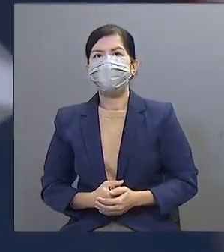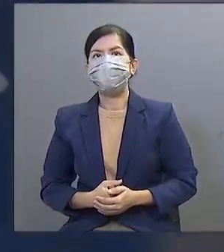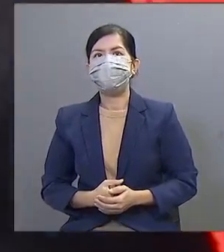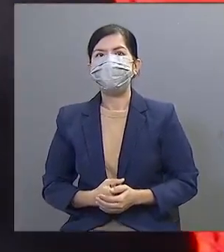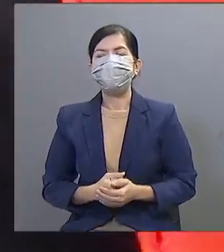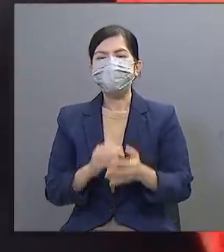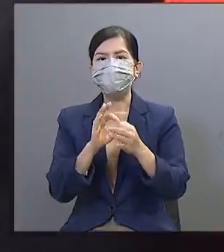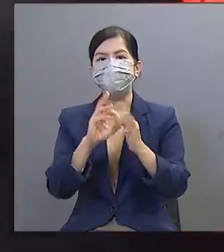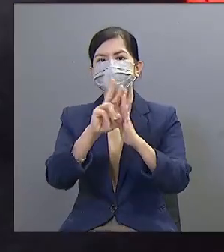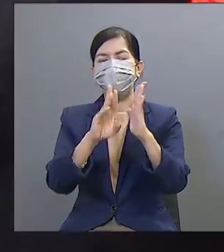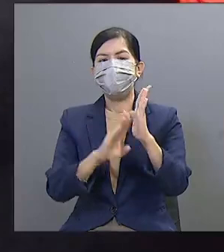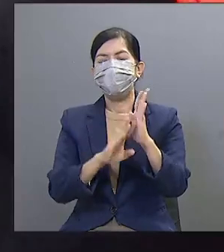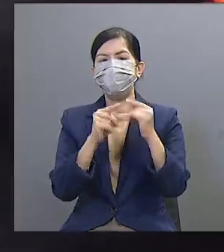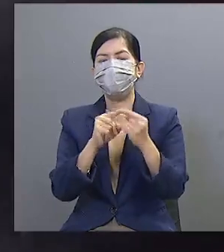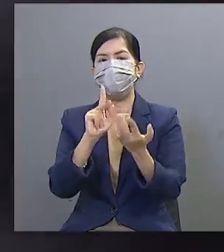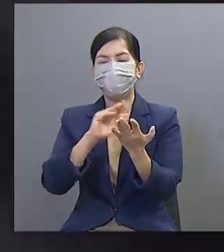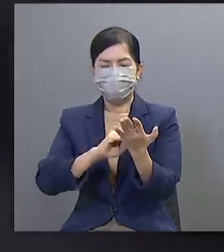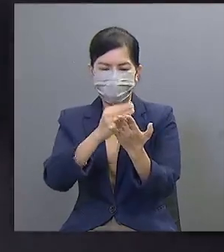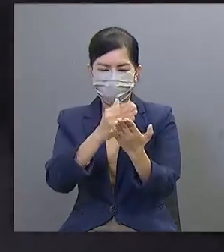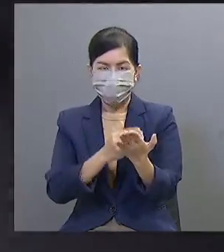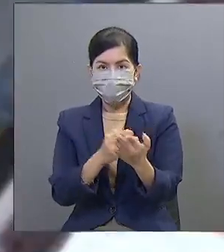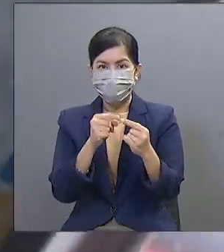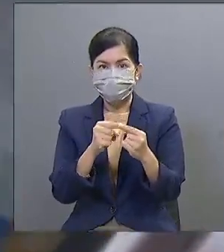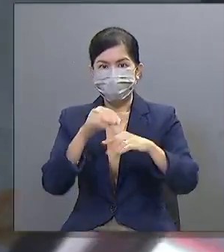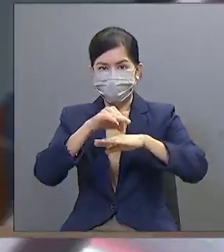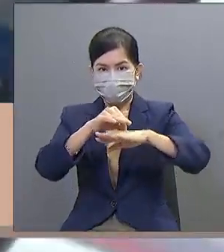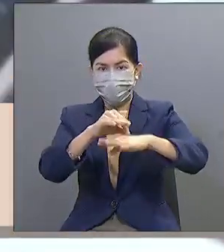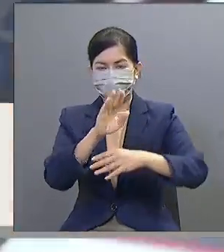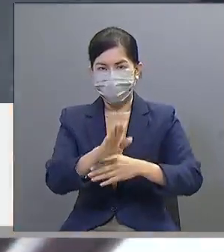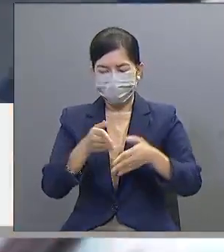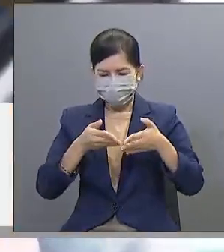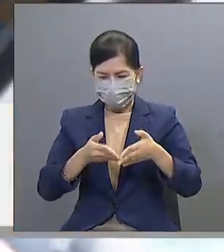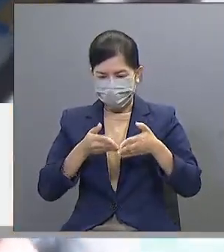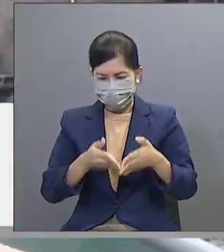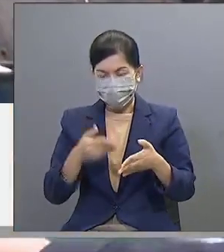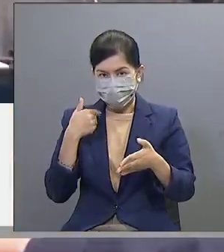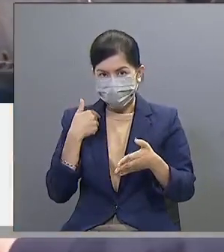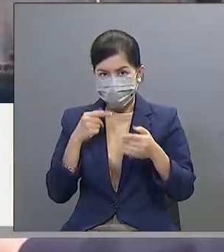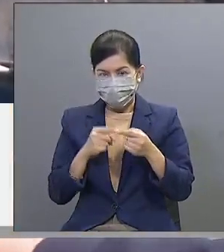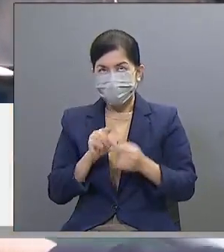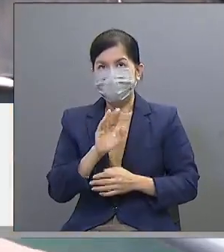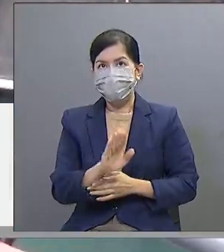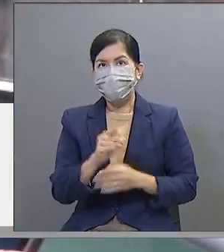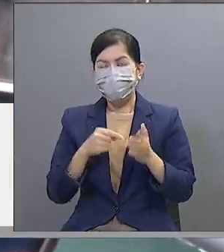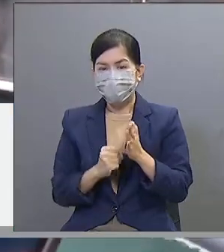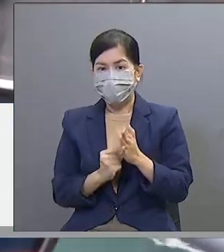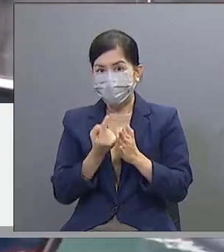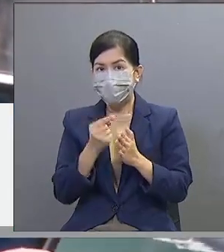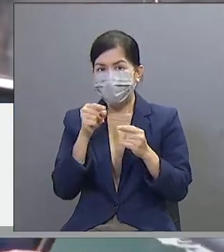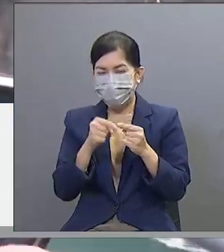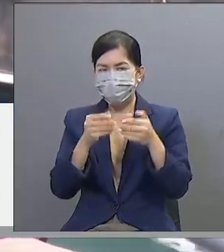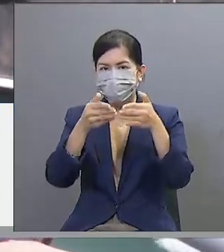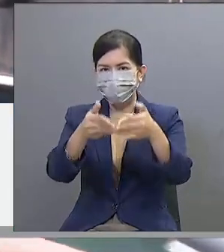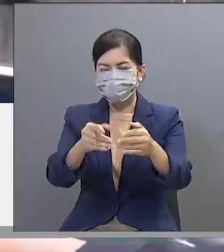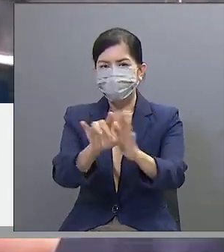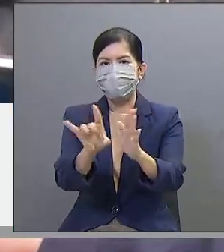ระบบสำแดงข้อมูลเรืออัตโนมัติเพื่อใช้ติดตามเส้นทางการขนถ่ายน้ำมันเขียวของเรือประมงตั้งแต่สถานีจำหน่ายจนถึงปลายท